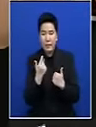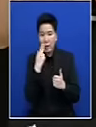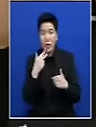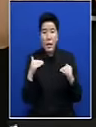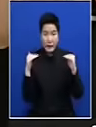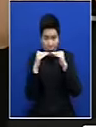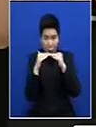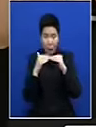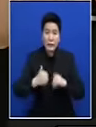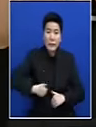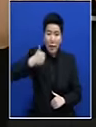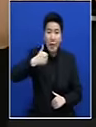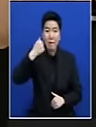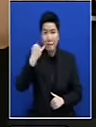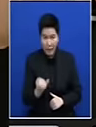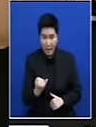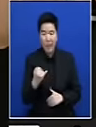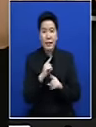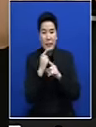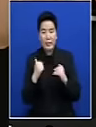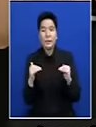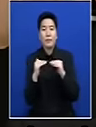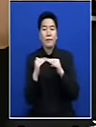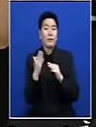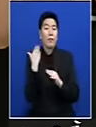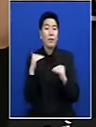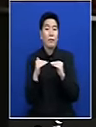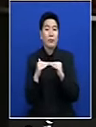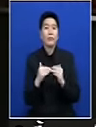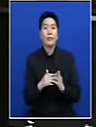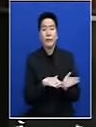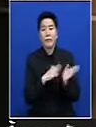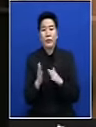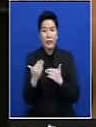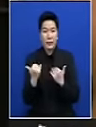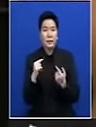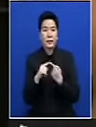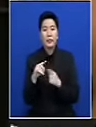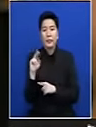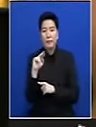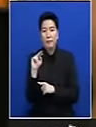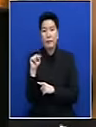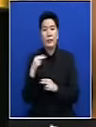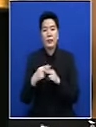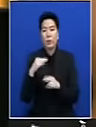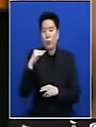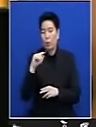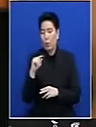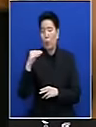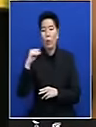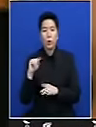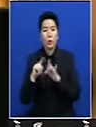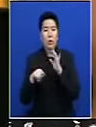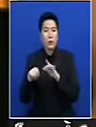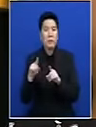ครับมีทั้งเสมอมีทั้งชนะมีทั้งแพ้นะครับแต่ว่าฟอร์มล่าสุดไปเสมอมานั่นเองนะครับโดยฝั่งน้ำเงินนะครับต่อโต้สิทธิ์เสน่ห์โอ้โ